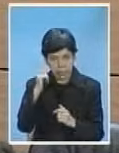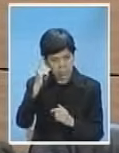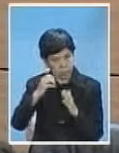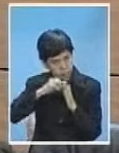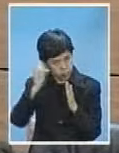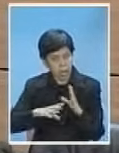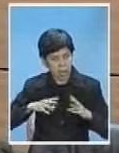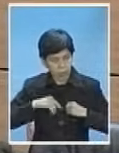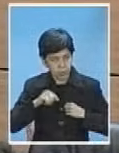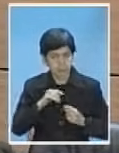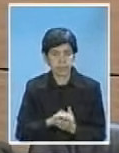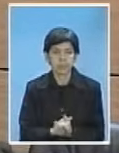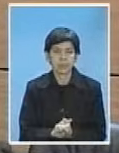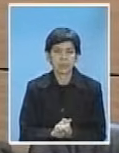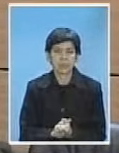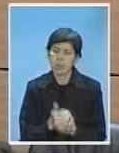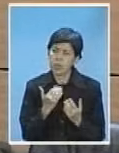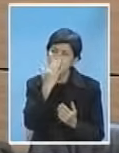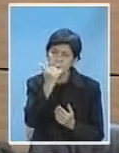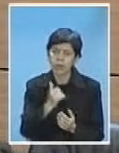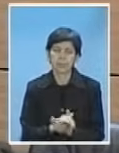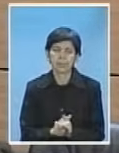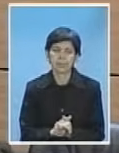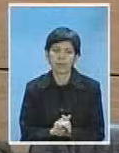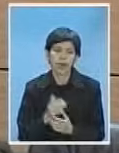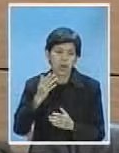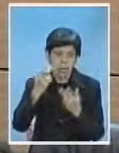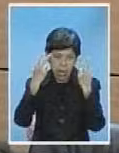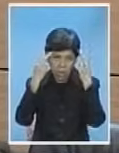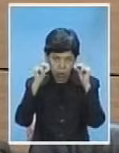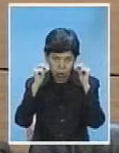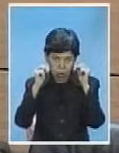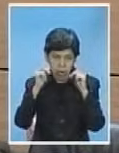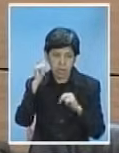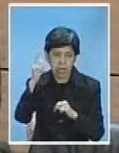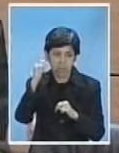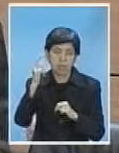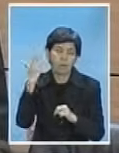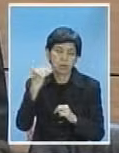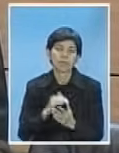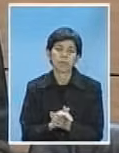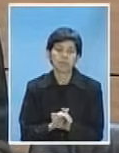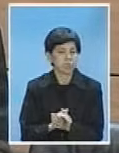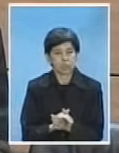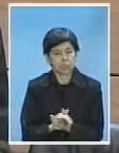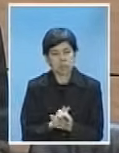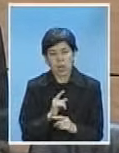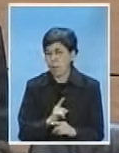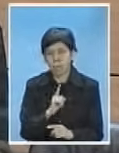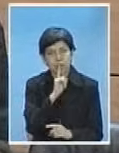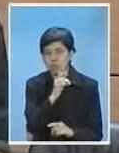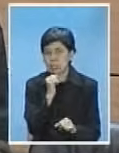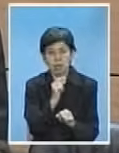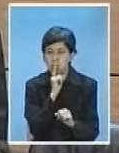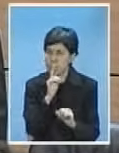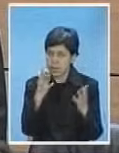ททักษิณสารภาพครับเพราะอดีตนายกรัฐมนตรีพันตำรวจโททักษิณชินวัตรมิได้กล่าวคำส